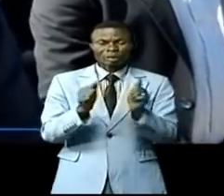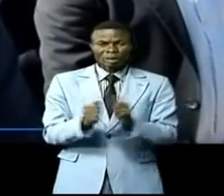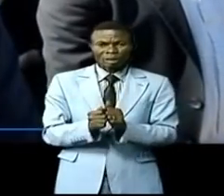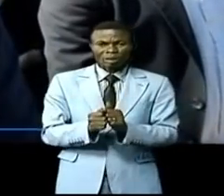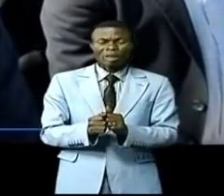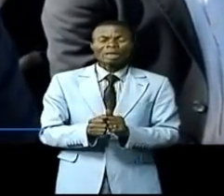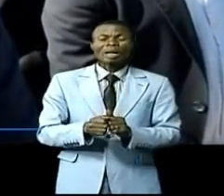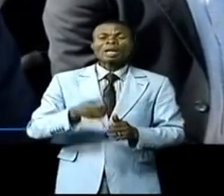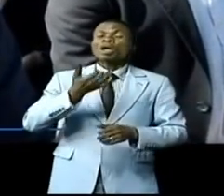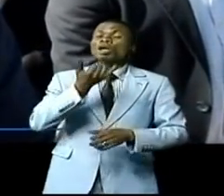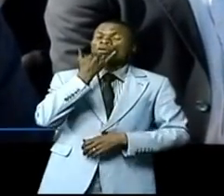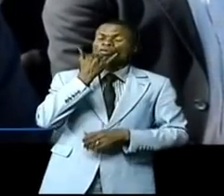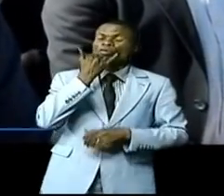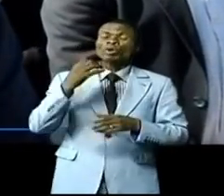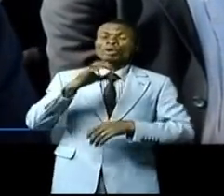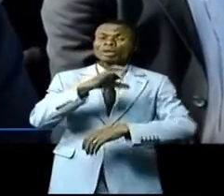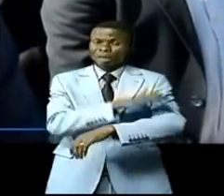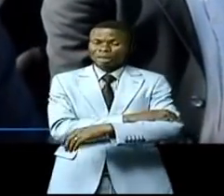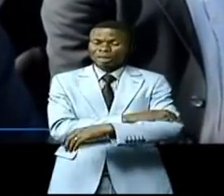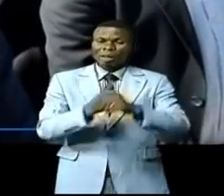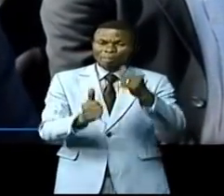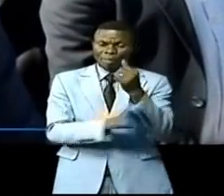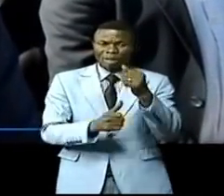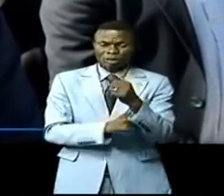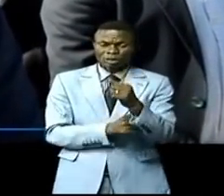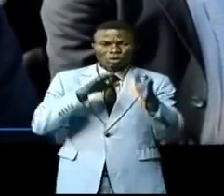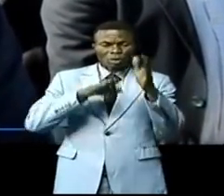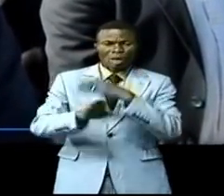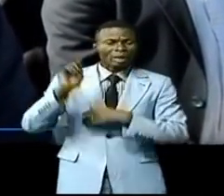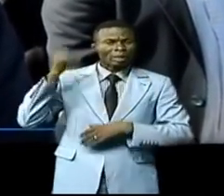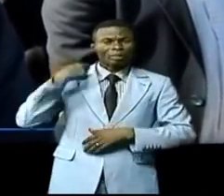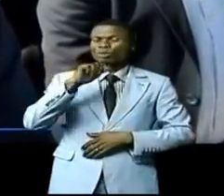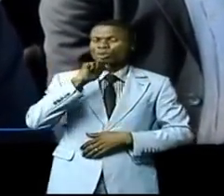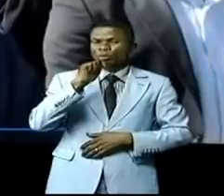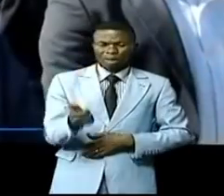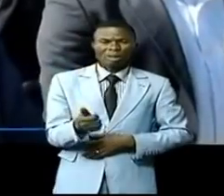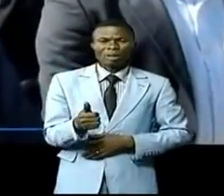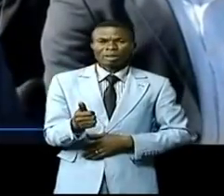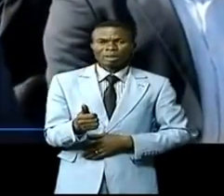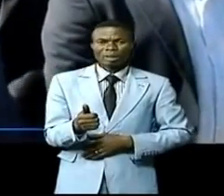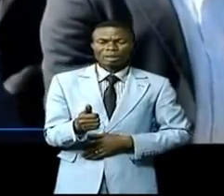civils, pour que ces gens-là ne puissent pas trouver place à